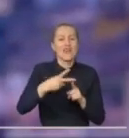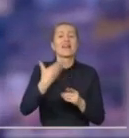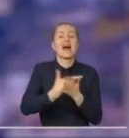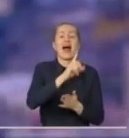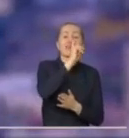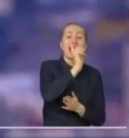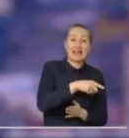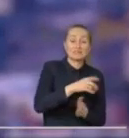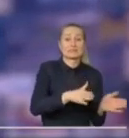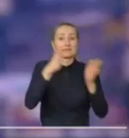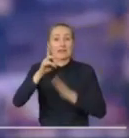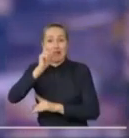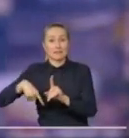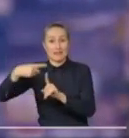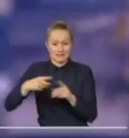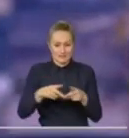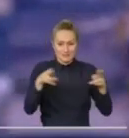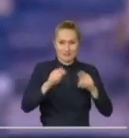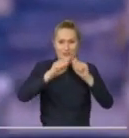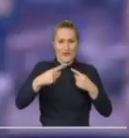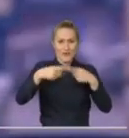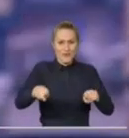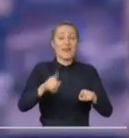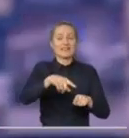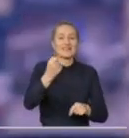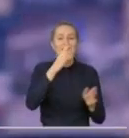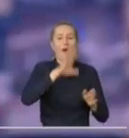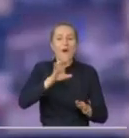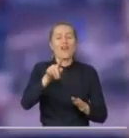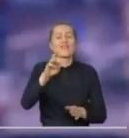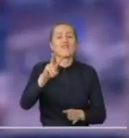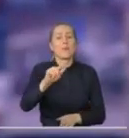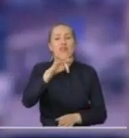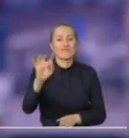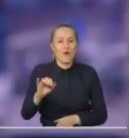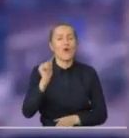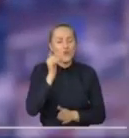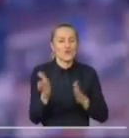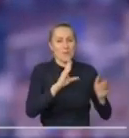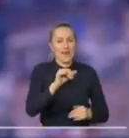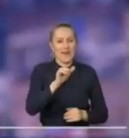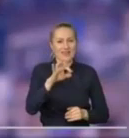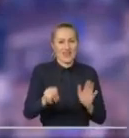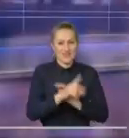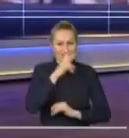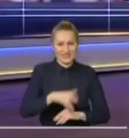a Teleekspresem Ekstra jest minimalny. Za chwilę spotykamy się w TVP Info, a jutro Beata Chmielowska-Olech. Do zobaczenia.